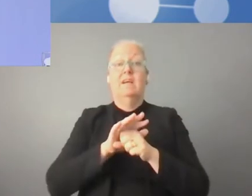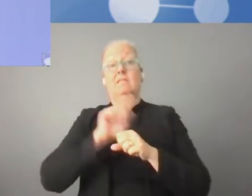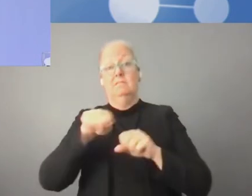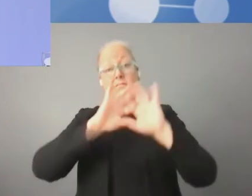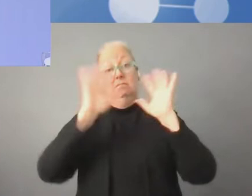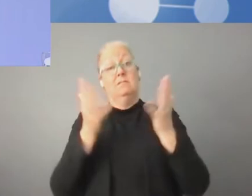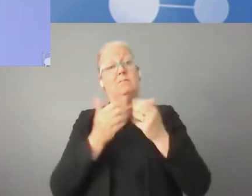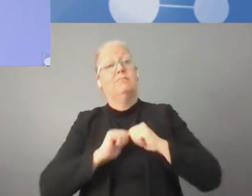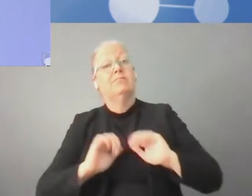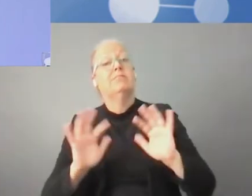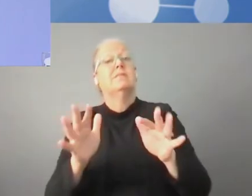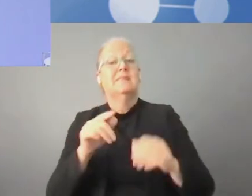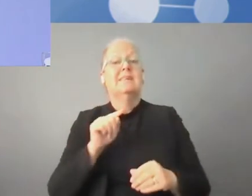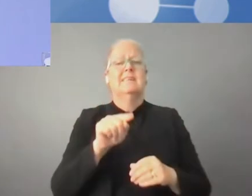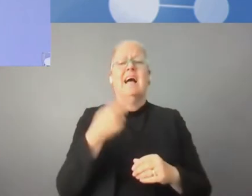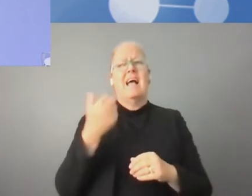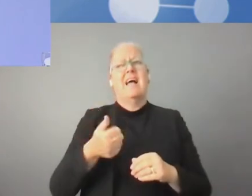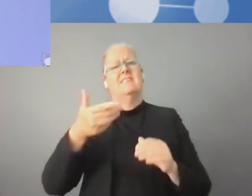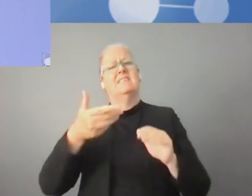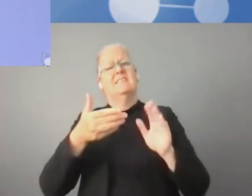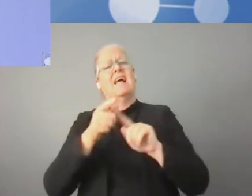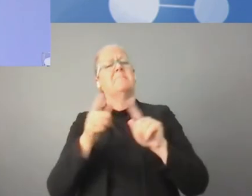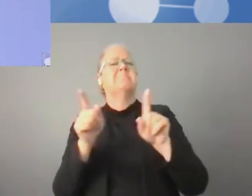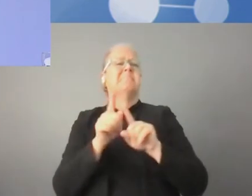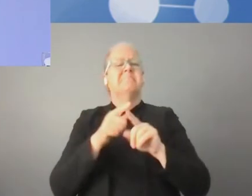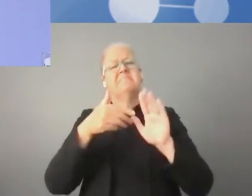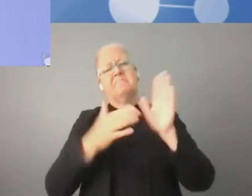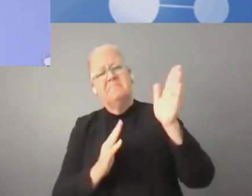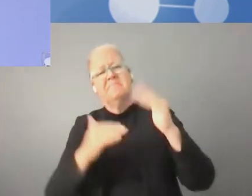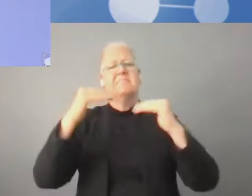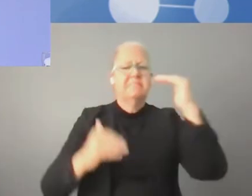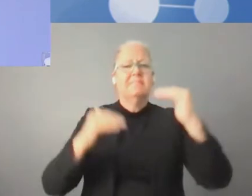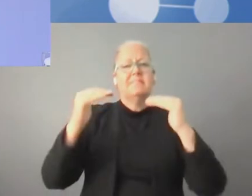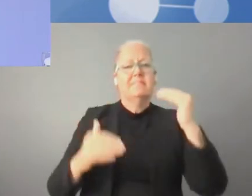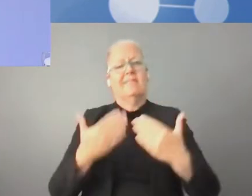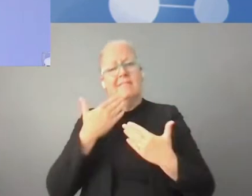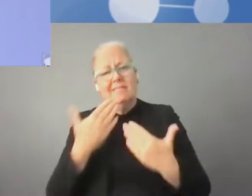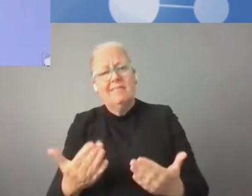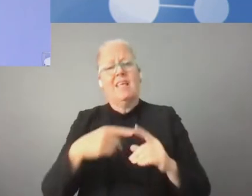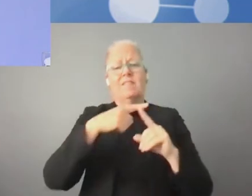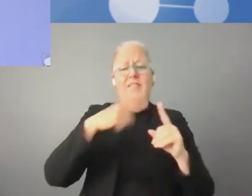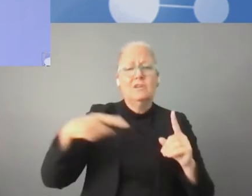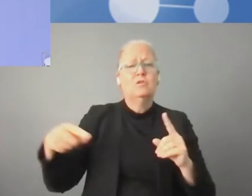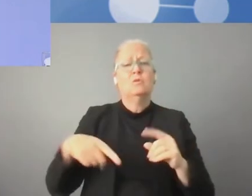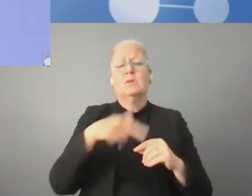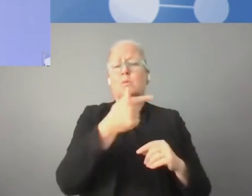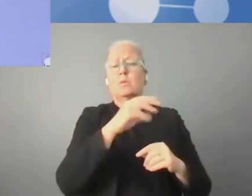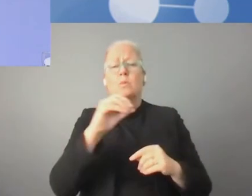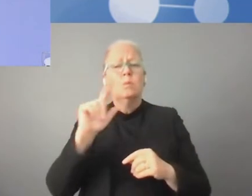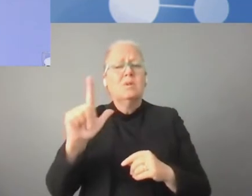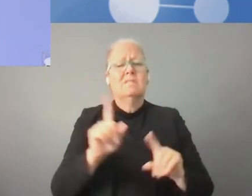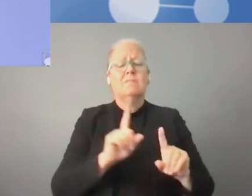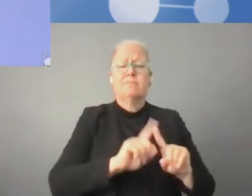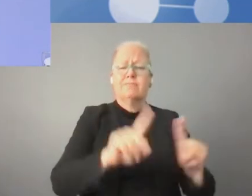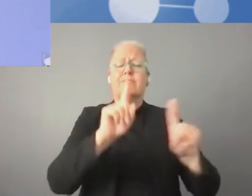活水平能够消除不平等，然后呢提供很好的教育，包括我们现在看到各地还有存在